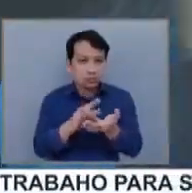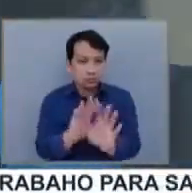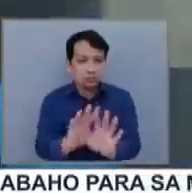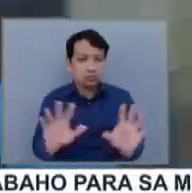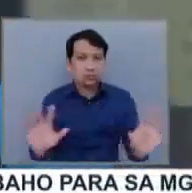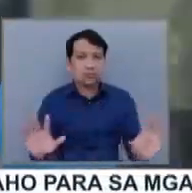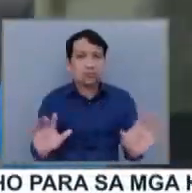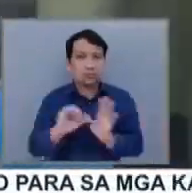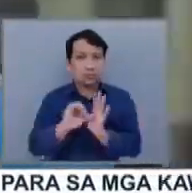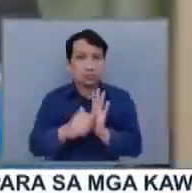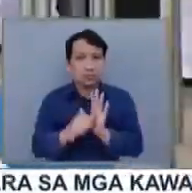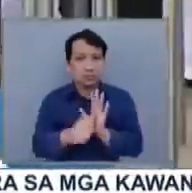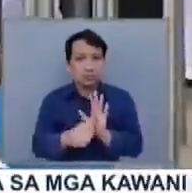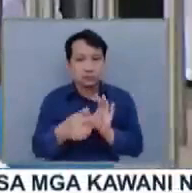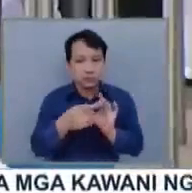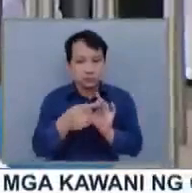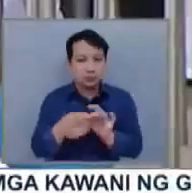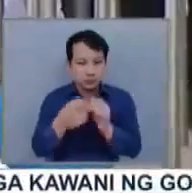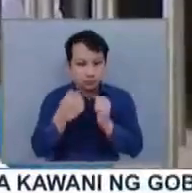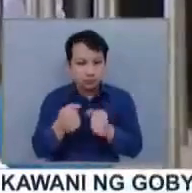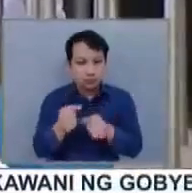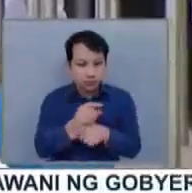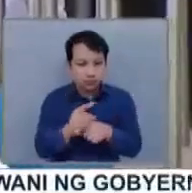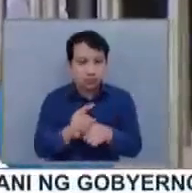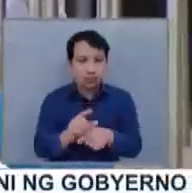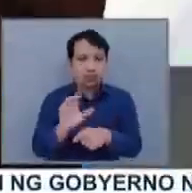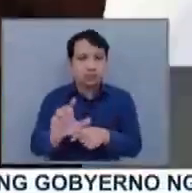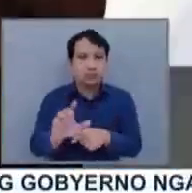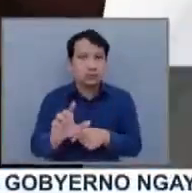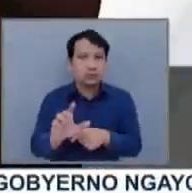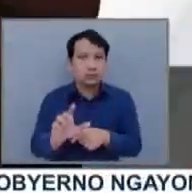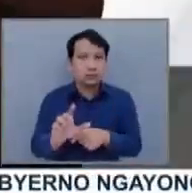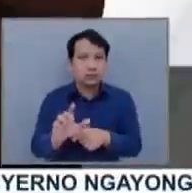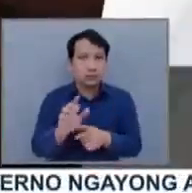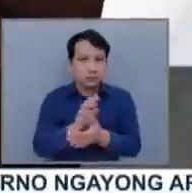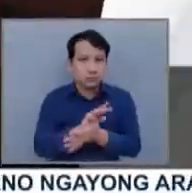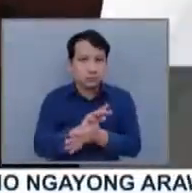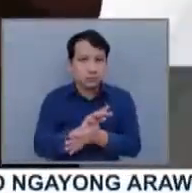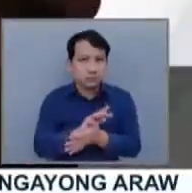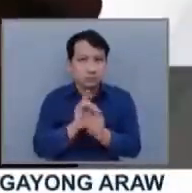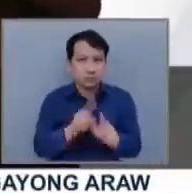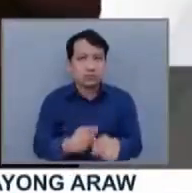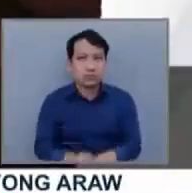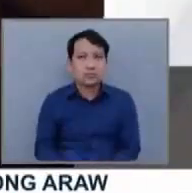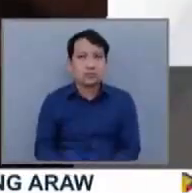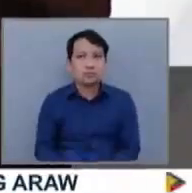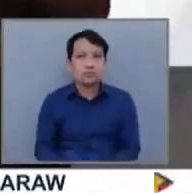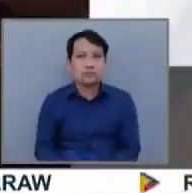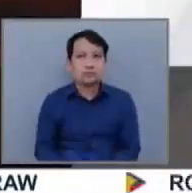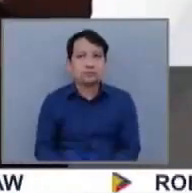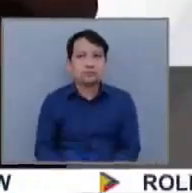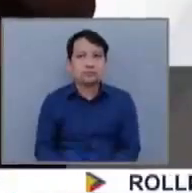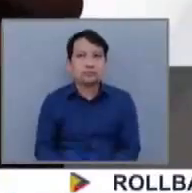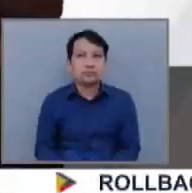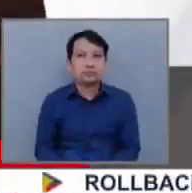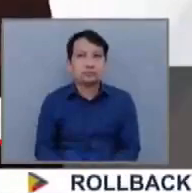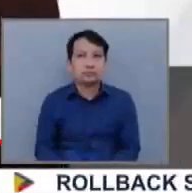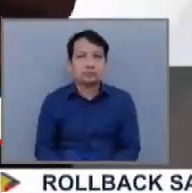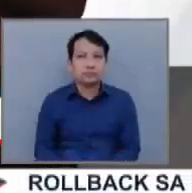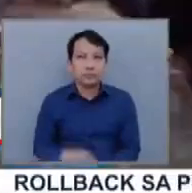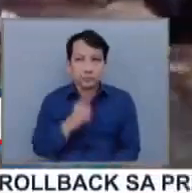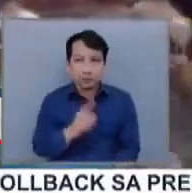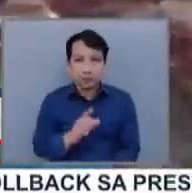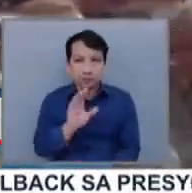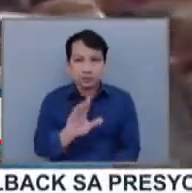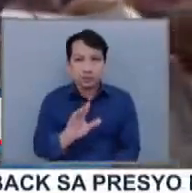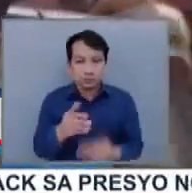ang pagkakaisa at disiplina sa pagtugon sa COVID-19. If we remain united and resolute, then we will overcome